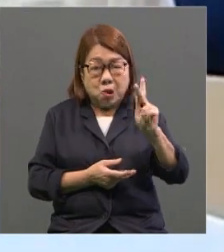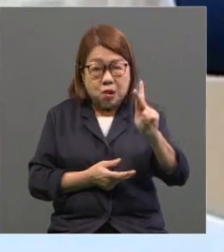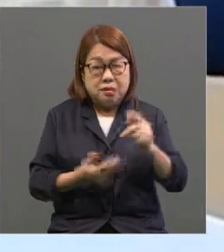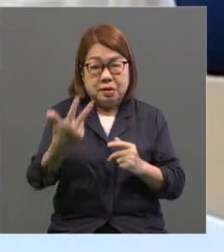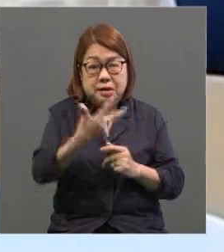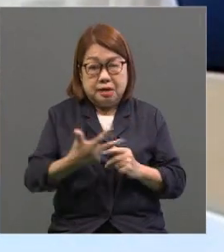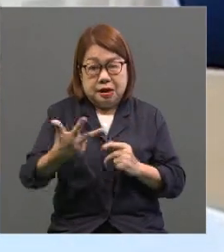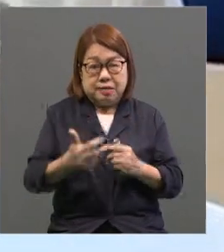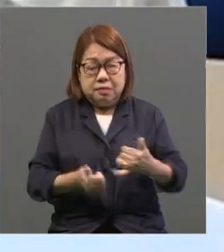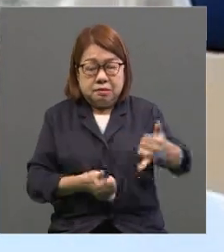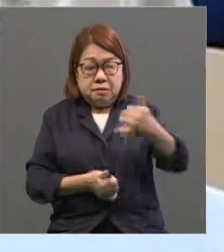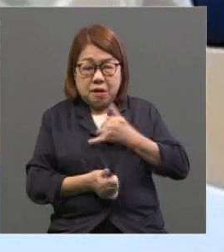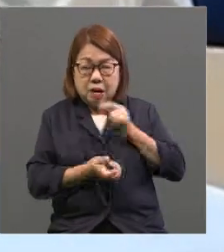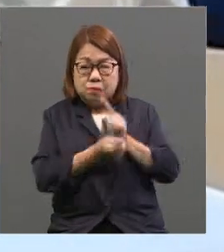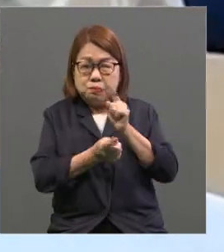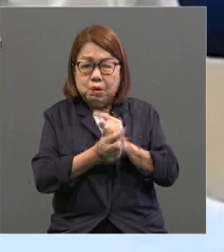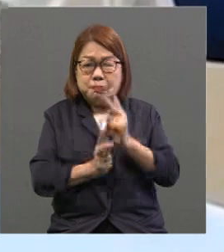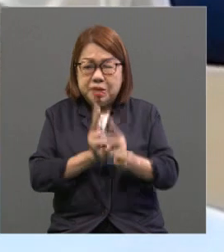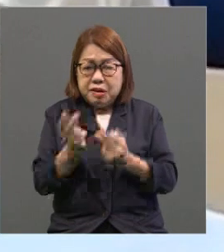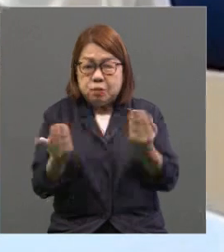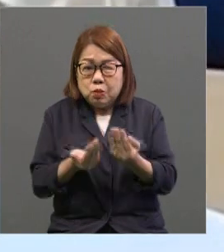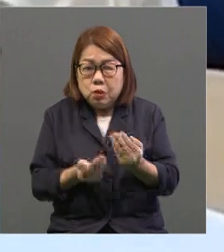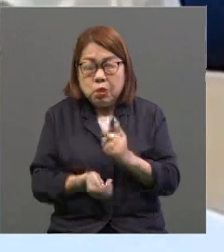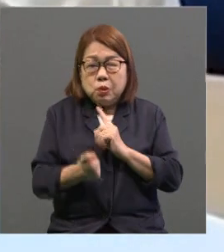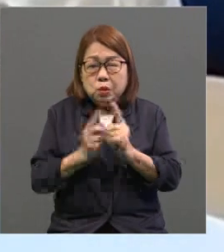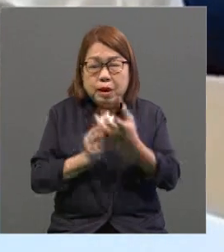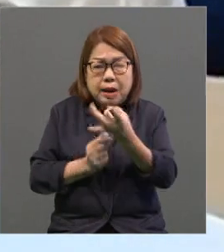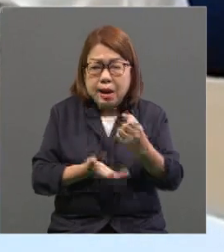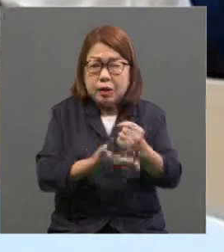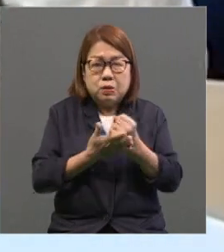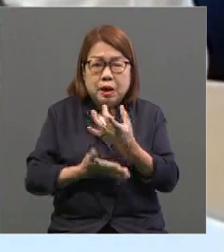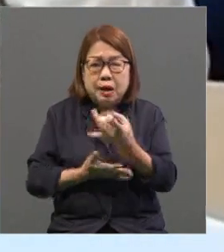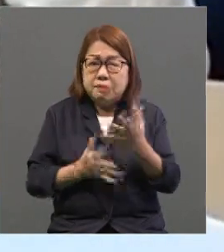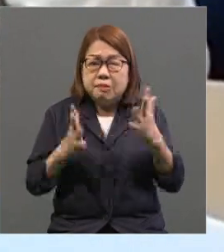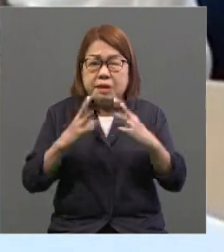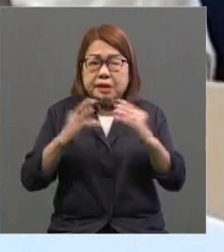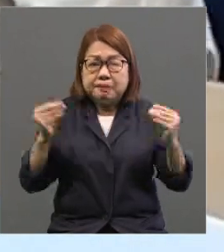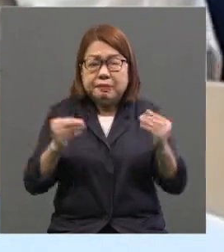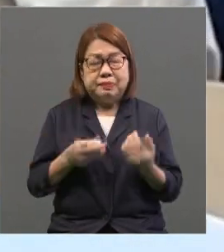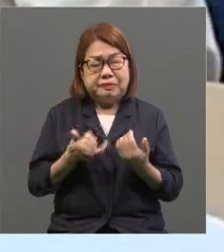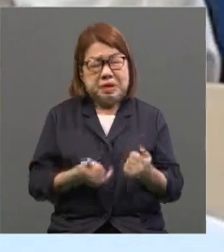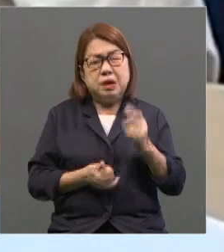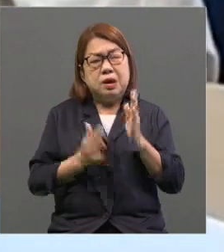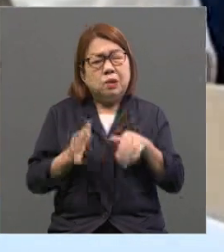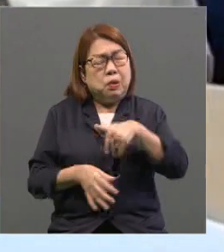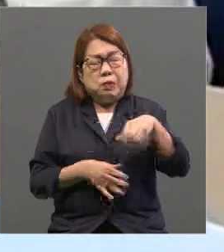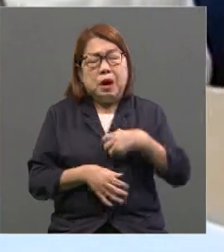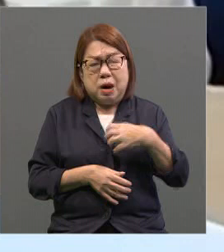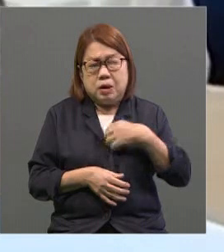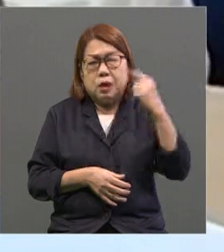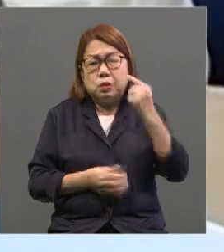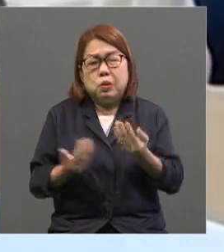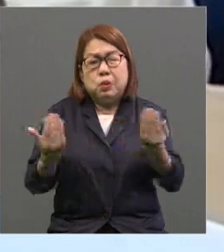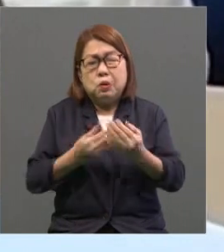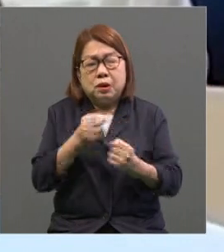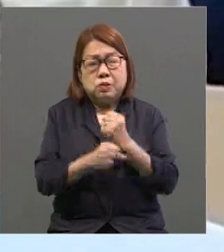หรือมาติดต่อเพื่อจะเยียวยาอะไรทั้งสิ้นเลยคำถามที่หลายคนตอนนี้อยากจะทราบคือแล้วน้องเป็นยังไงบ้างน้อง 10